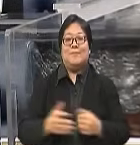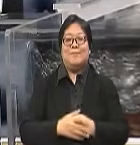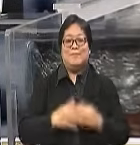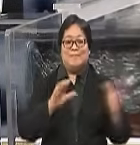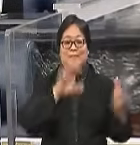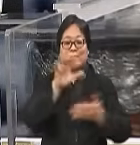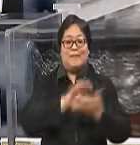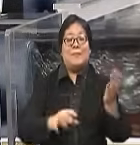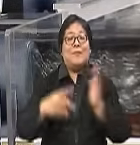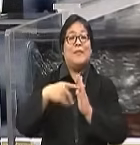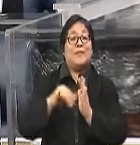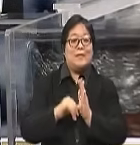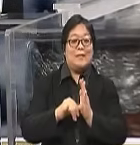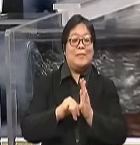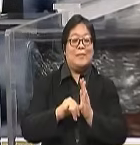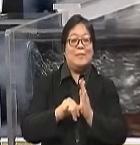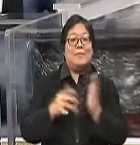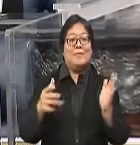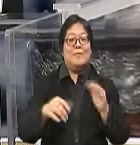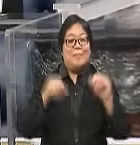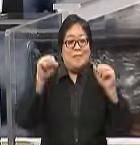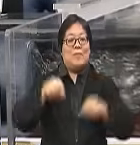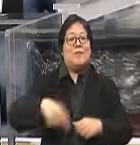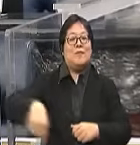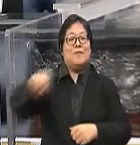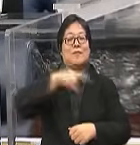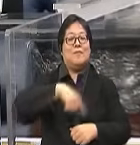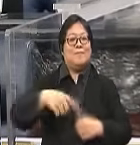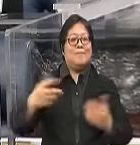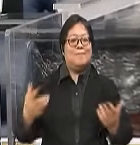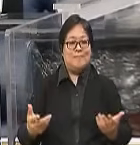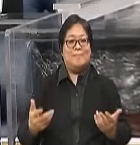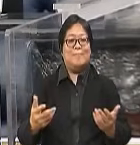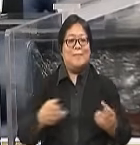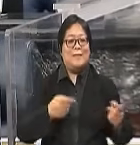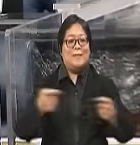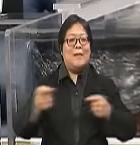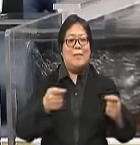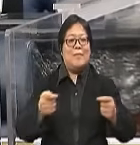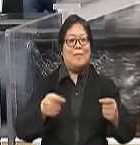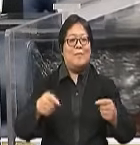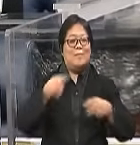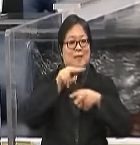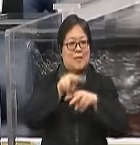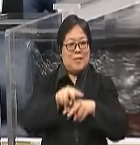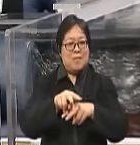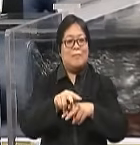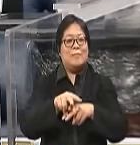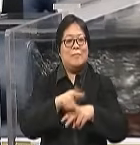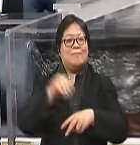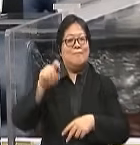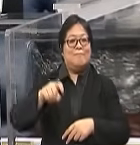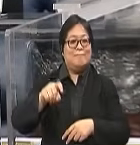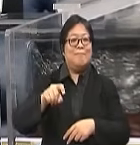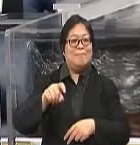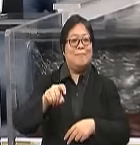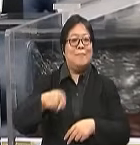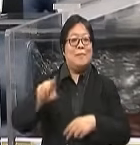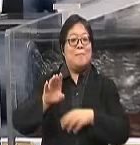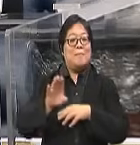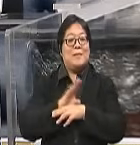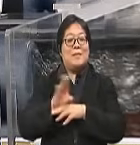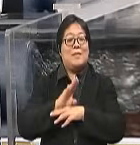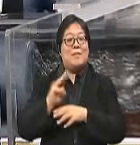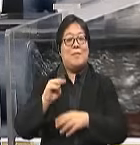merajut polisi yang lebih membolehkan musuh mereka mengawal Michael maka mereka domestic and bahwa the